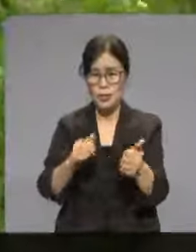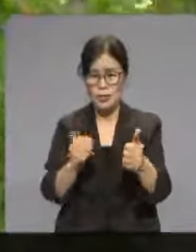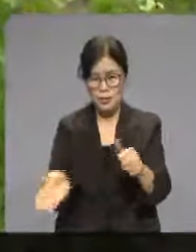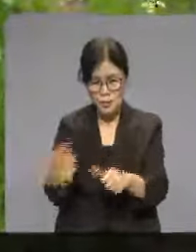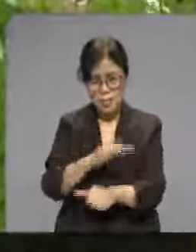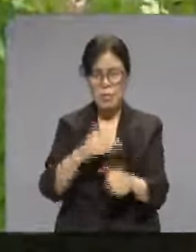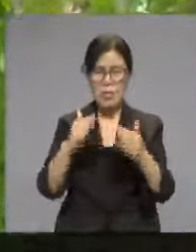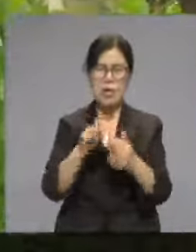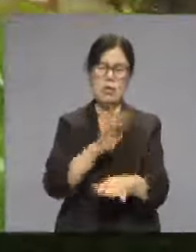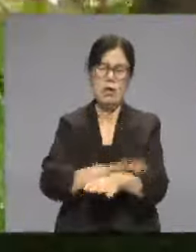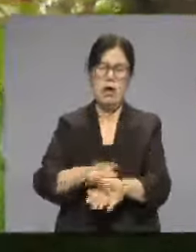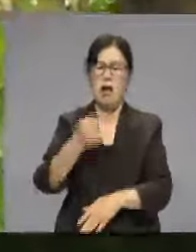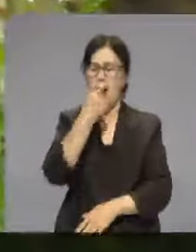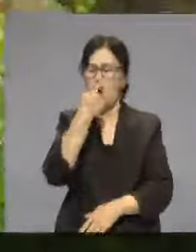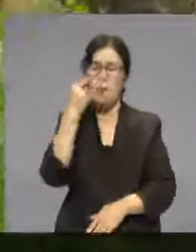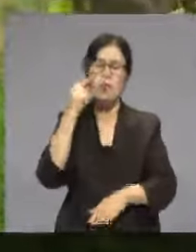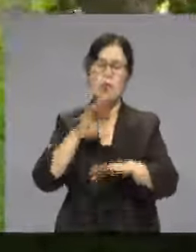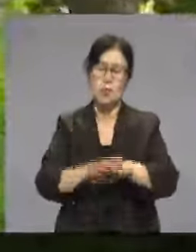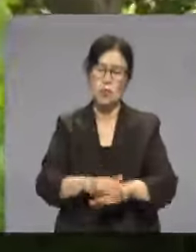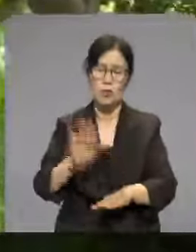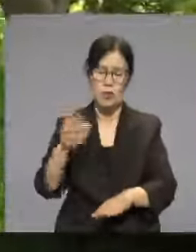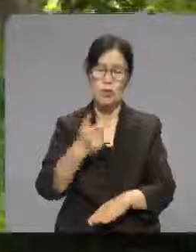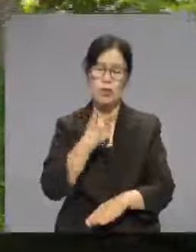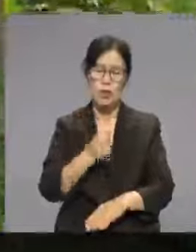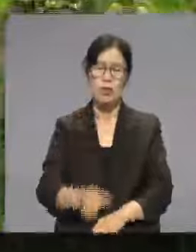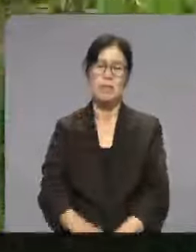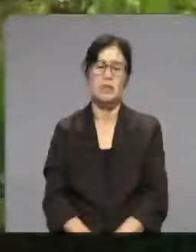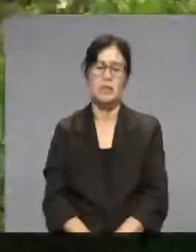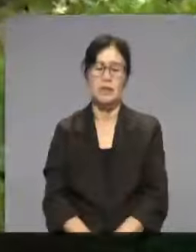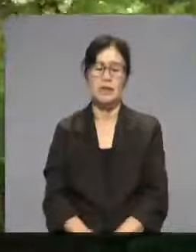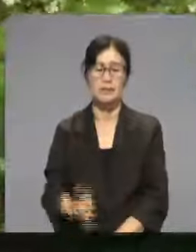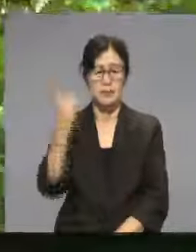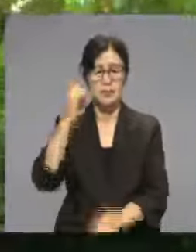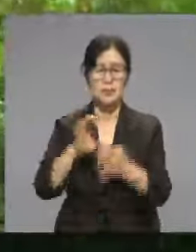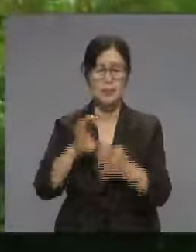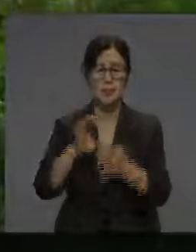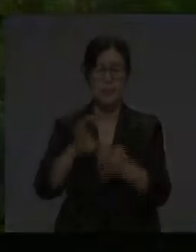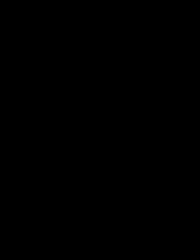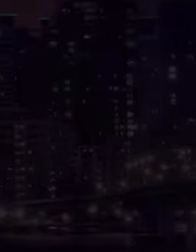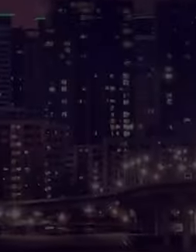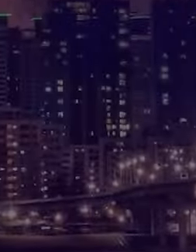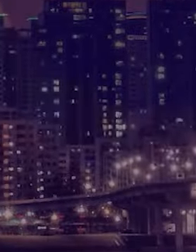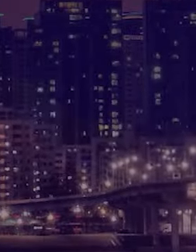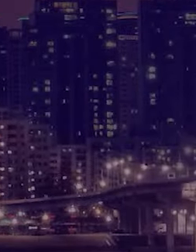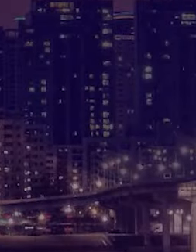보존되길 바랍니다. 영종도에서 OBS 섬통신원 김정영입니다.